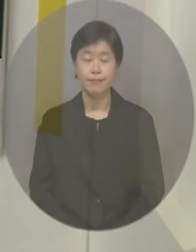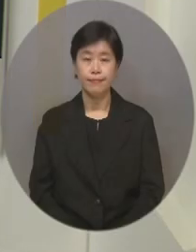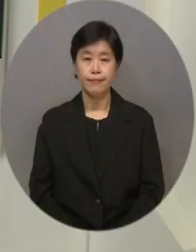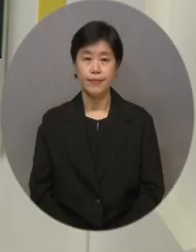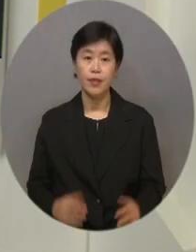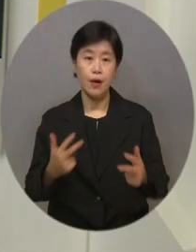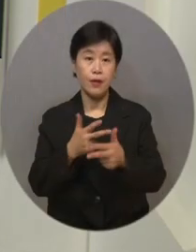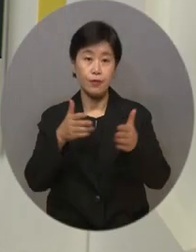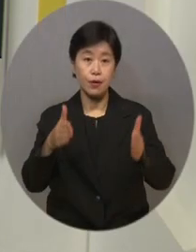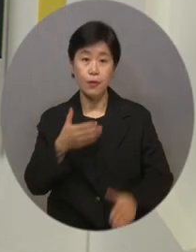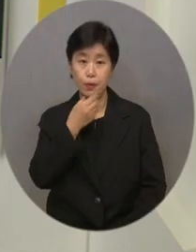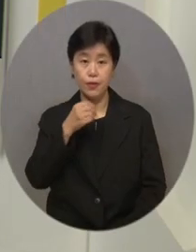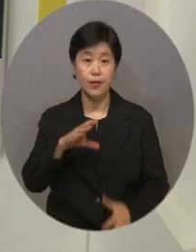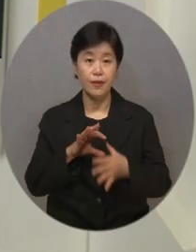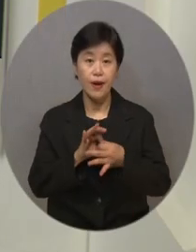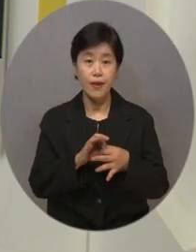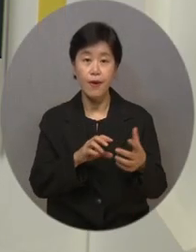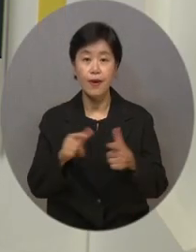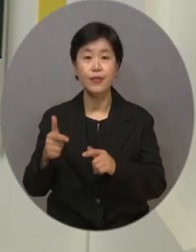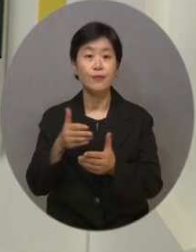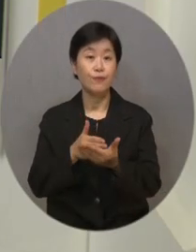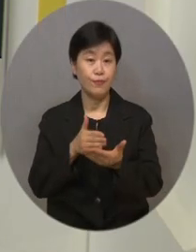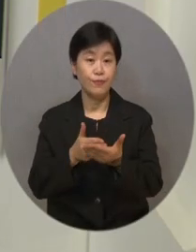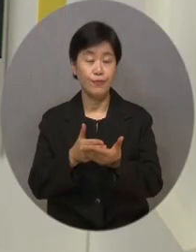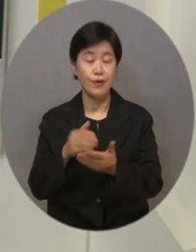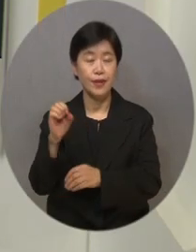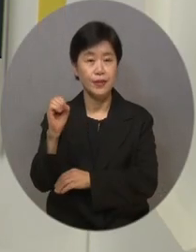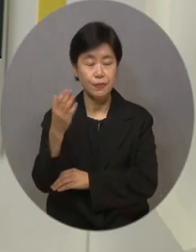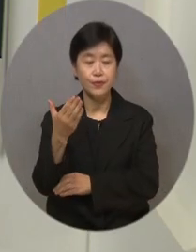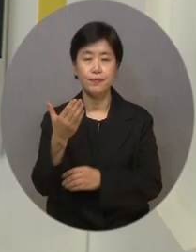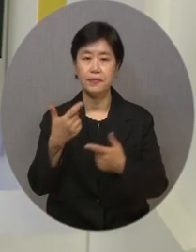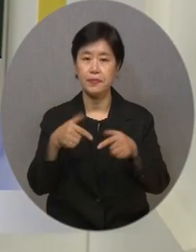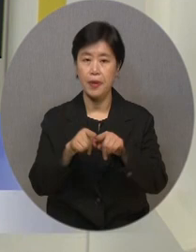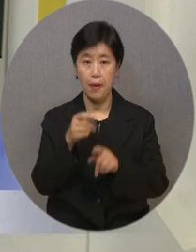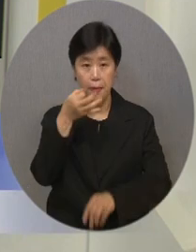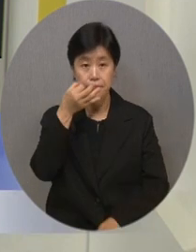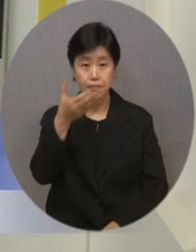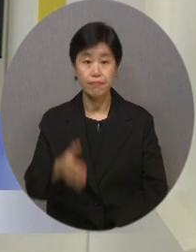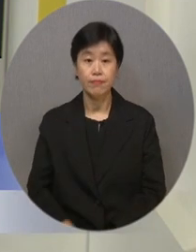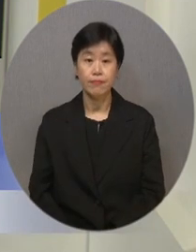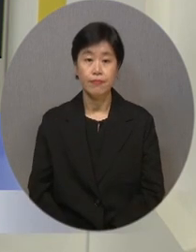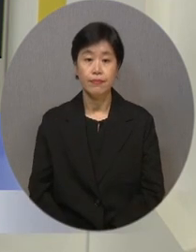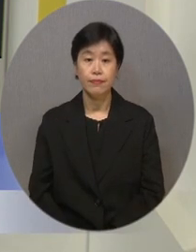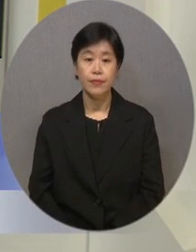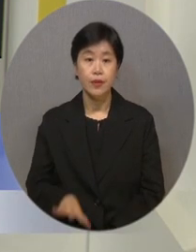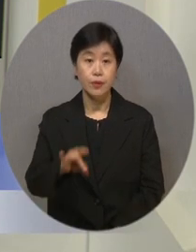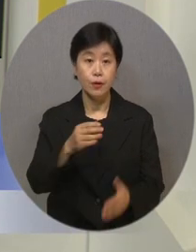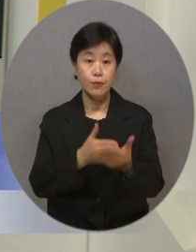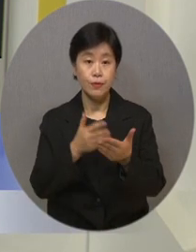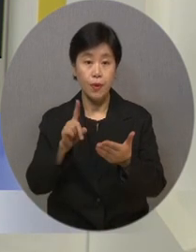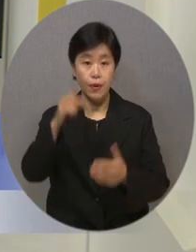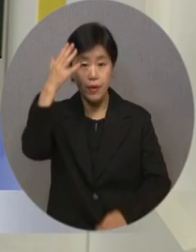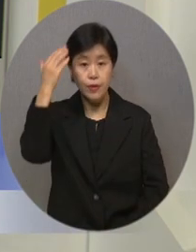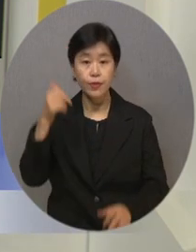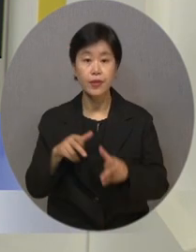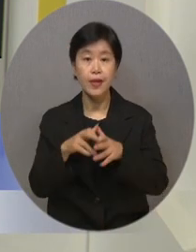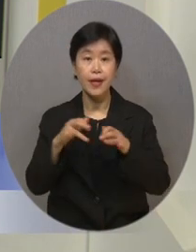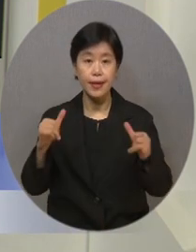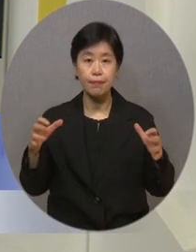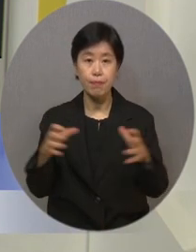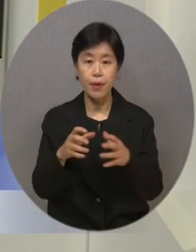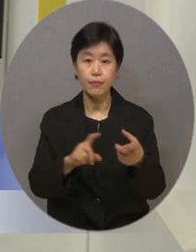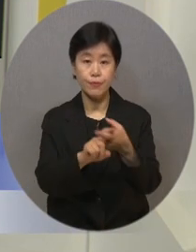한주간의 복직의 소식을 장애인 신문과 함께 만나봅니다 오늘 면에서는 한국 장애인 단체 총